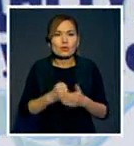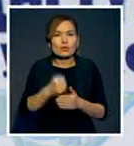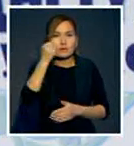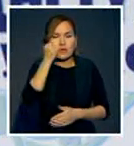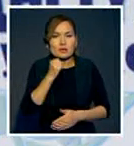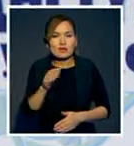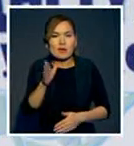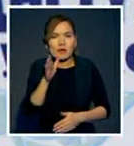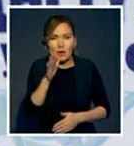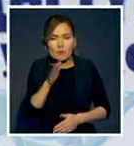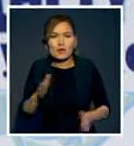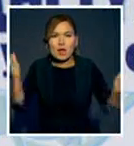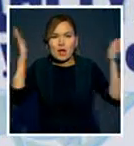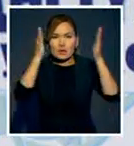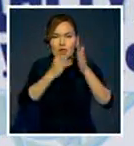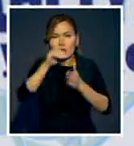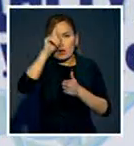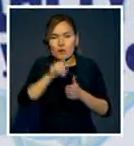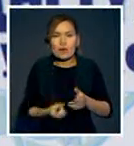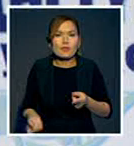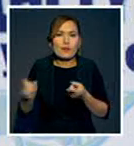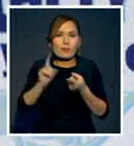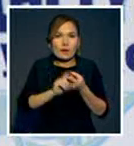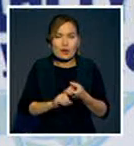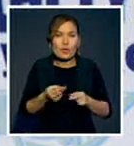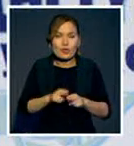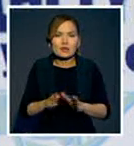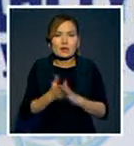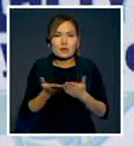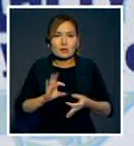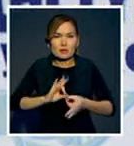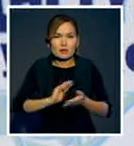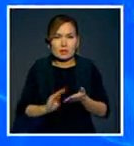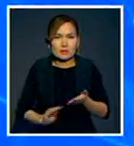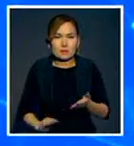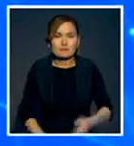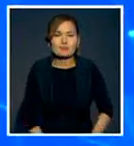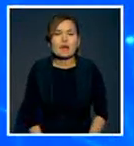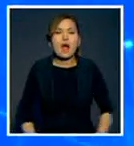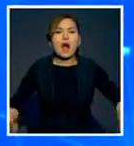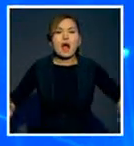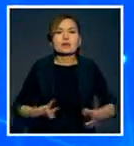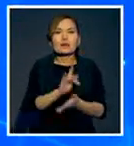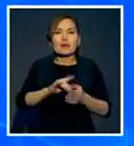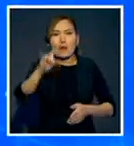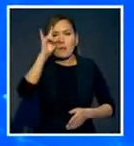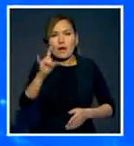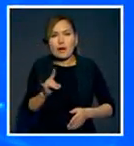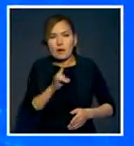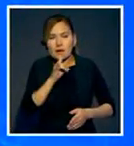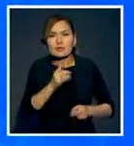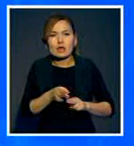дінменен, дінімізбенен біте қайнасып, байланысы бар екенін сол осы кітапта айтылады. Астанада қазақ күресінен